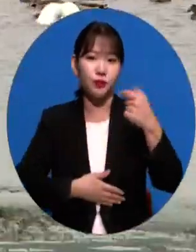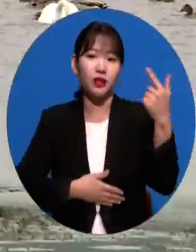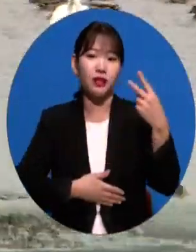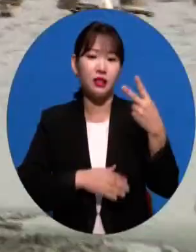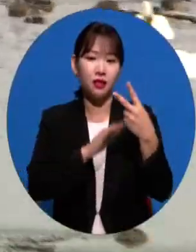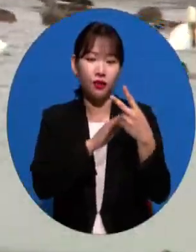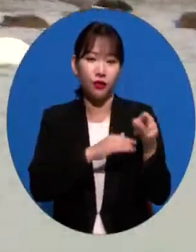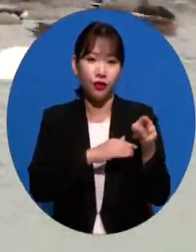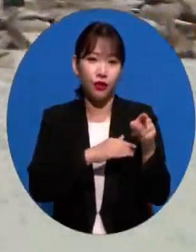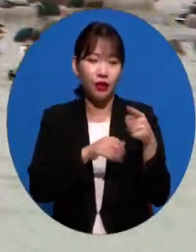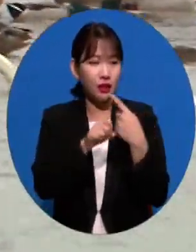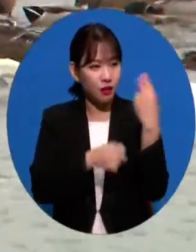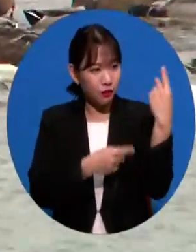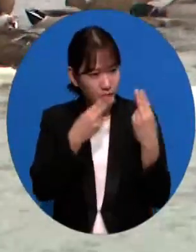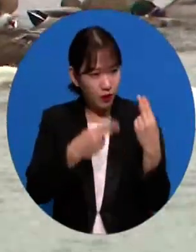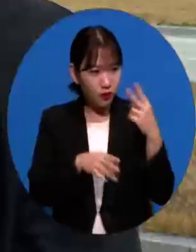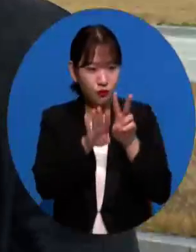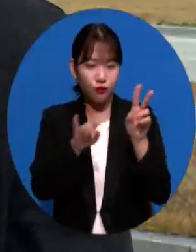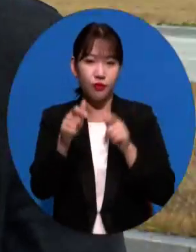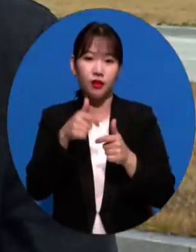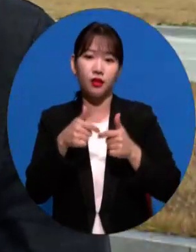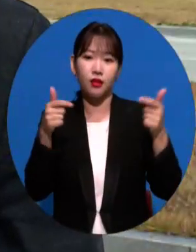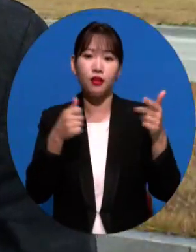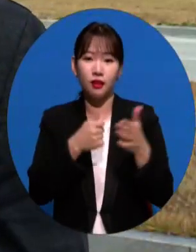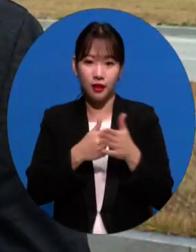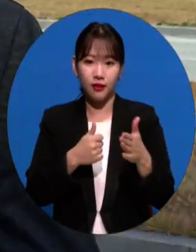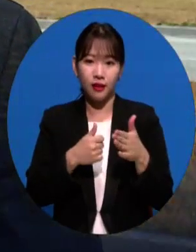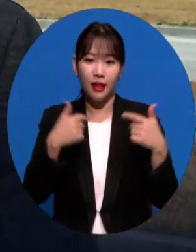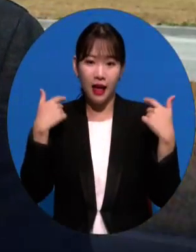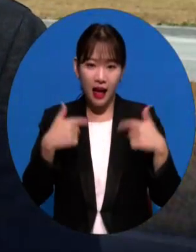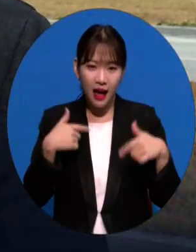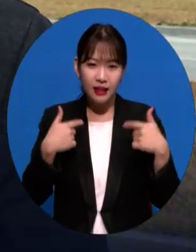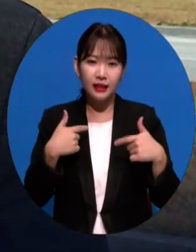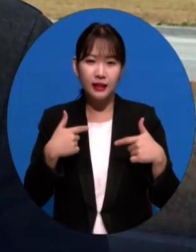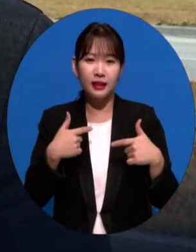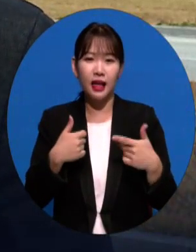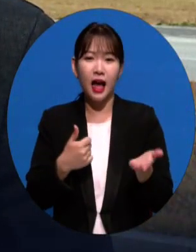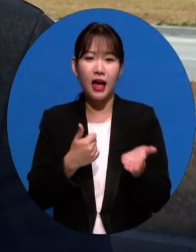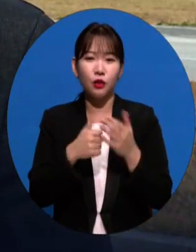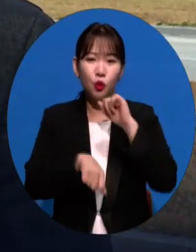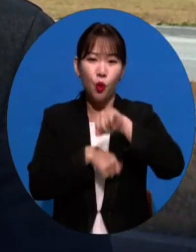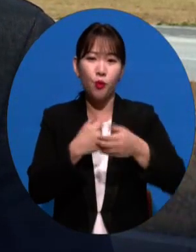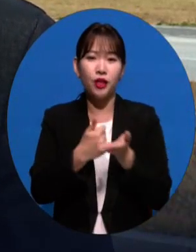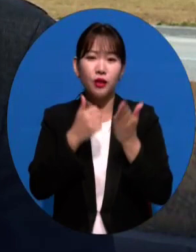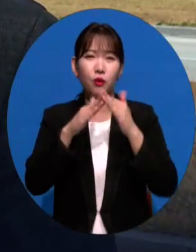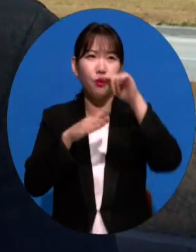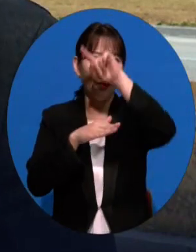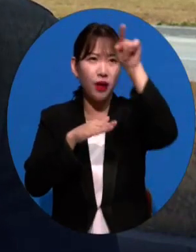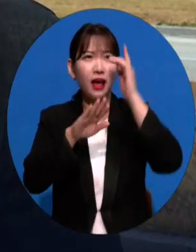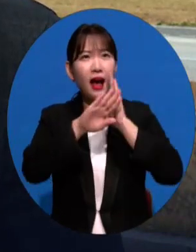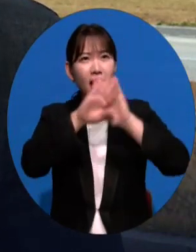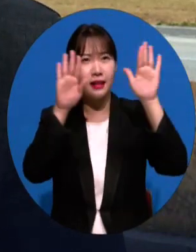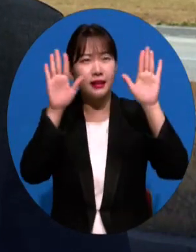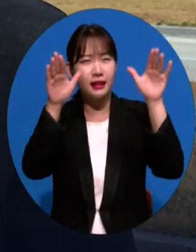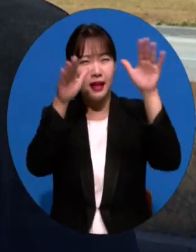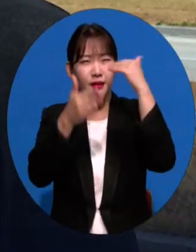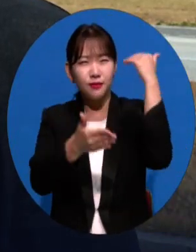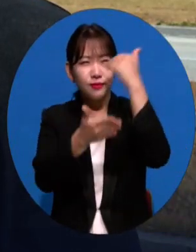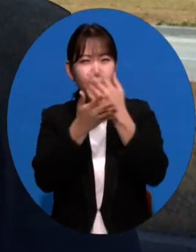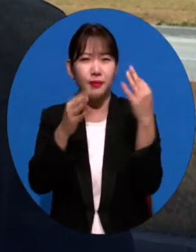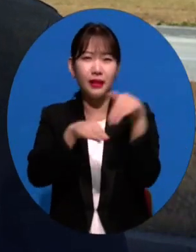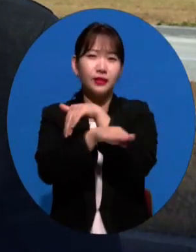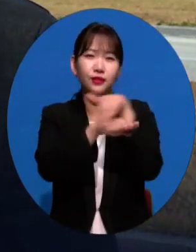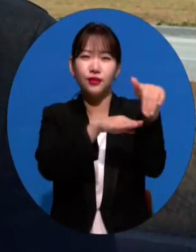지난해보다 2배가량 늘었기 때문입니다. 항상 농장에 이르는 철새들이 쓸 수 없을 만큼 많이 이렇게 지나다니고 있기